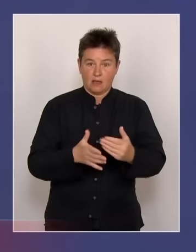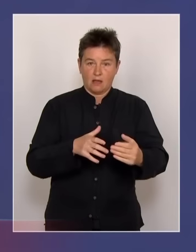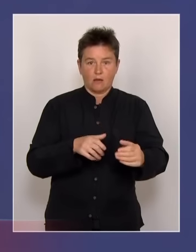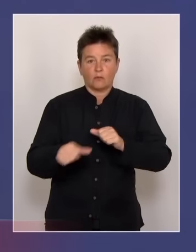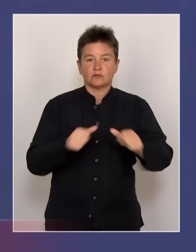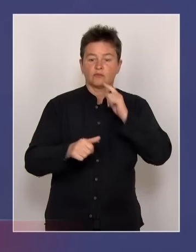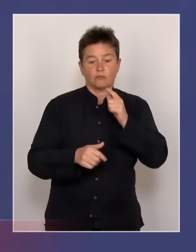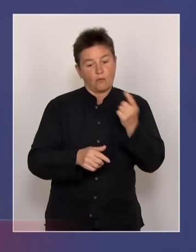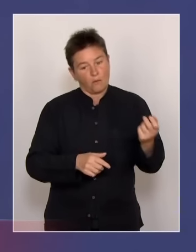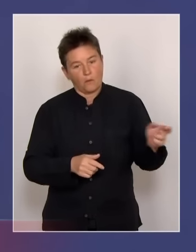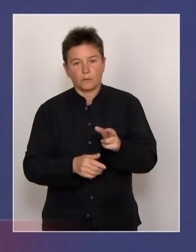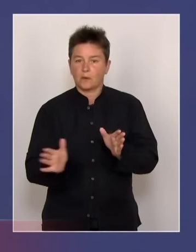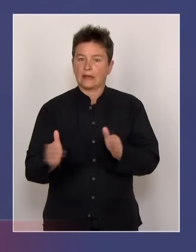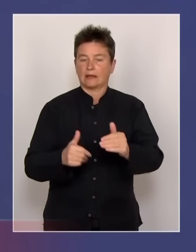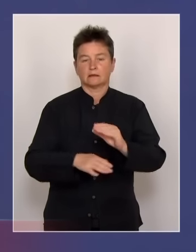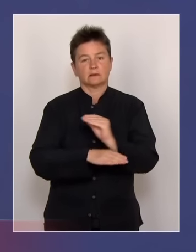cadre de sécurité commun.